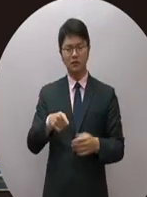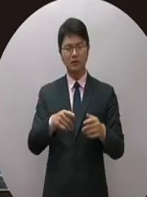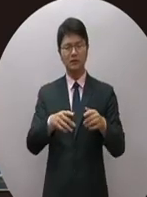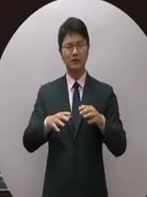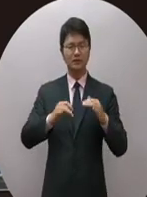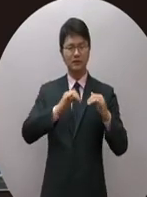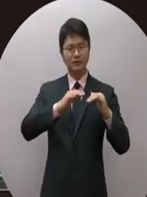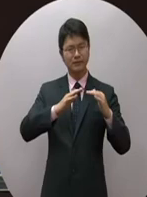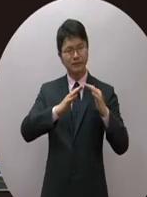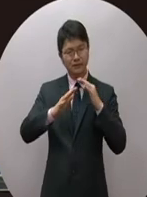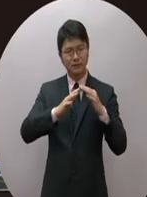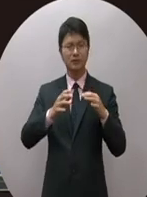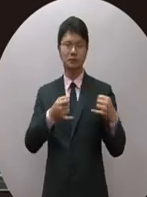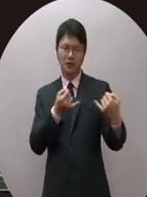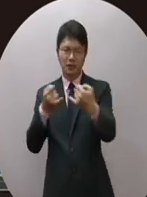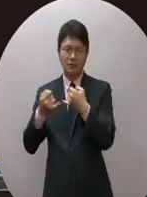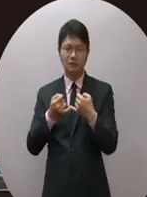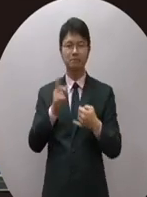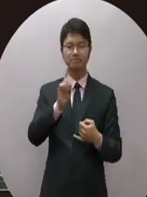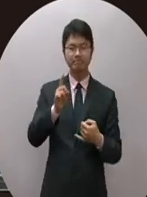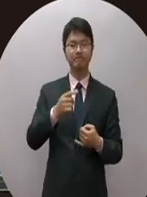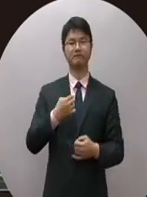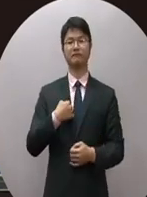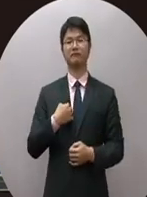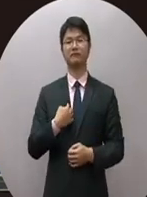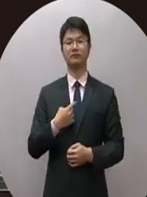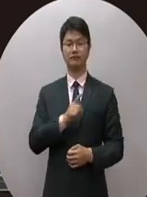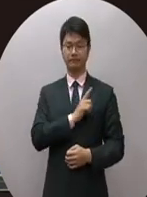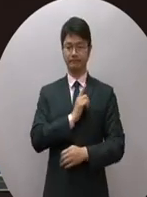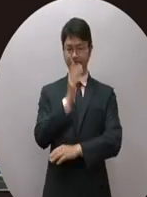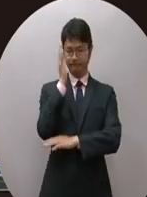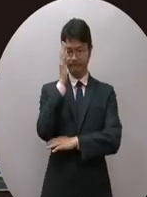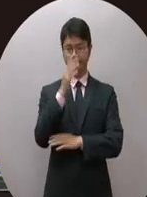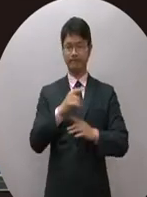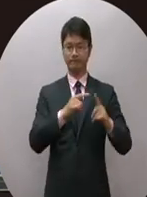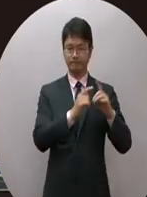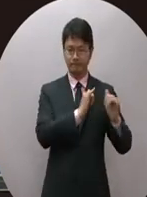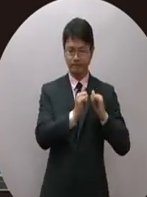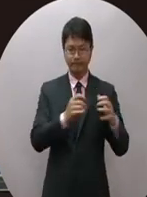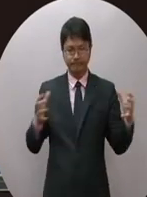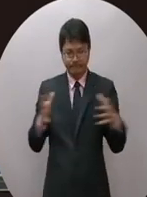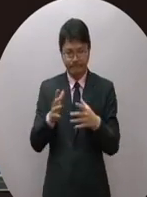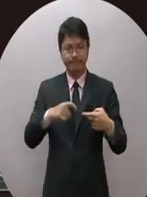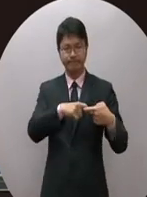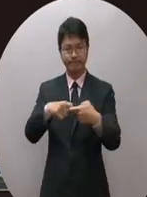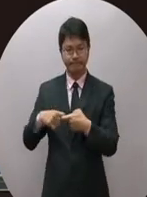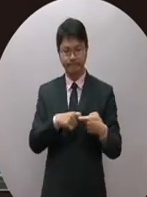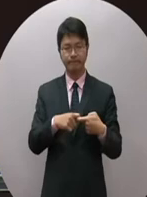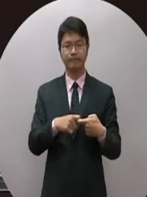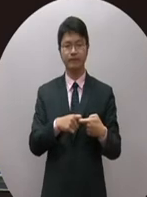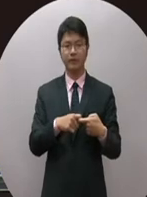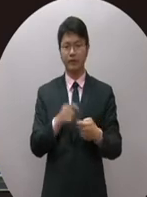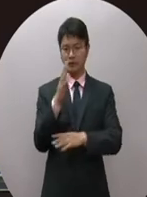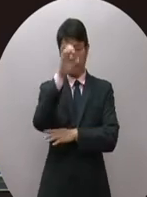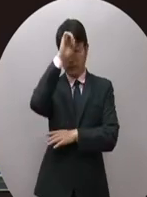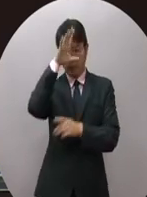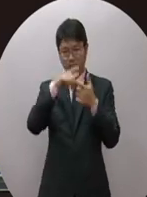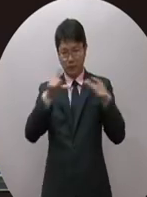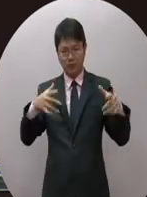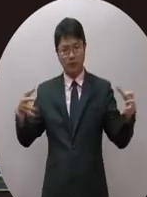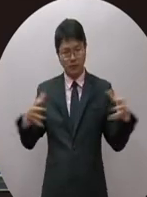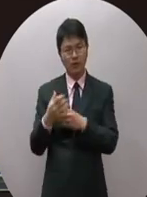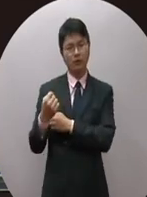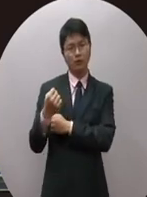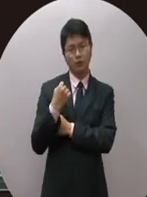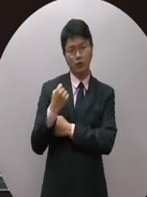荡的因素，都需要我们政府与民间团结，朝野努力，我们一